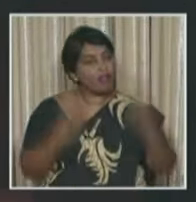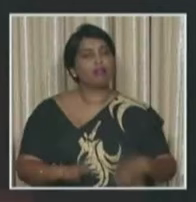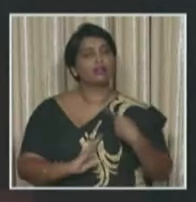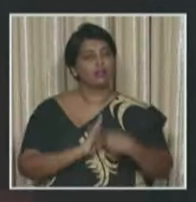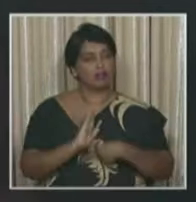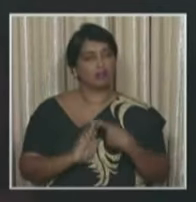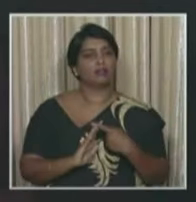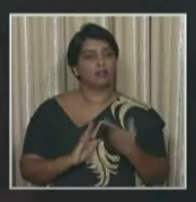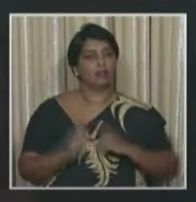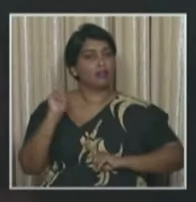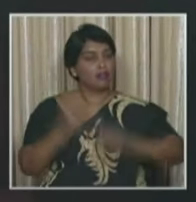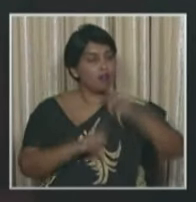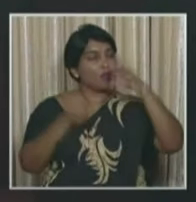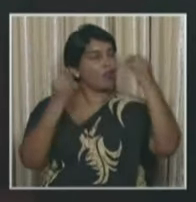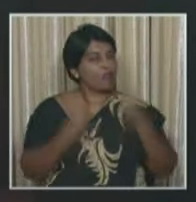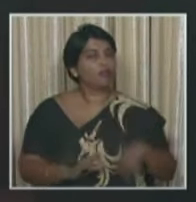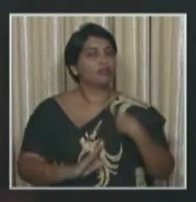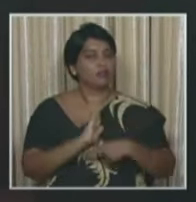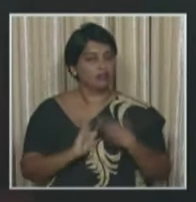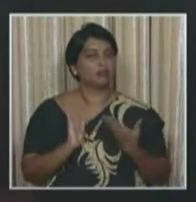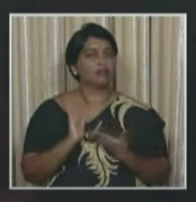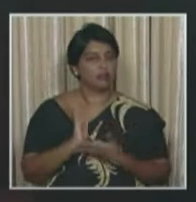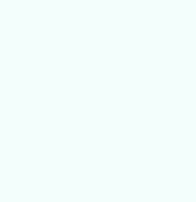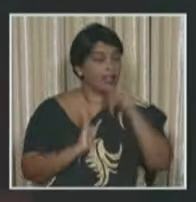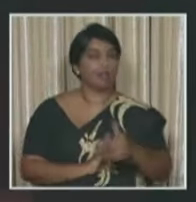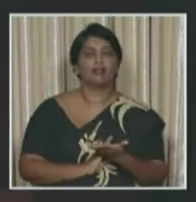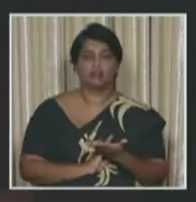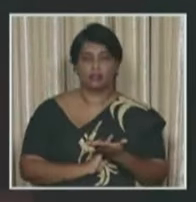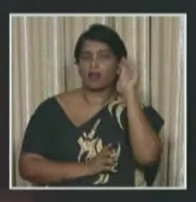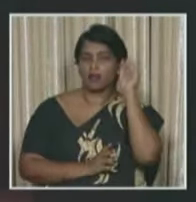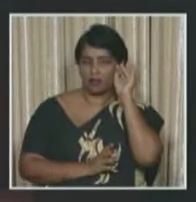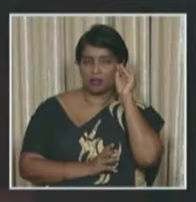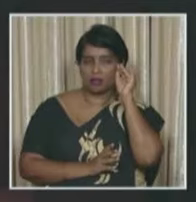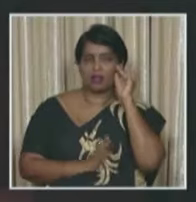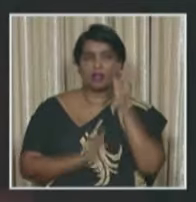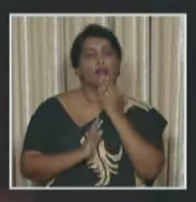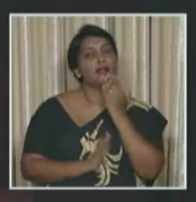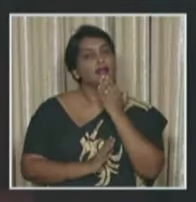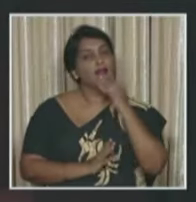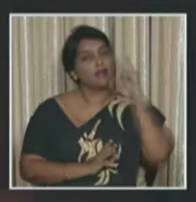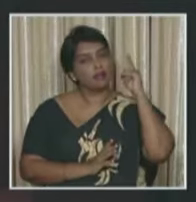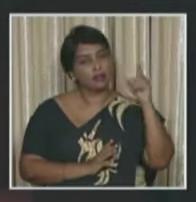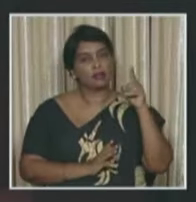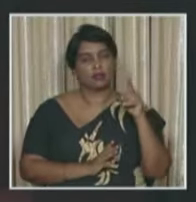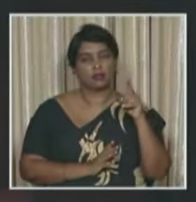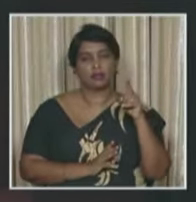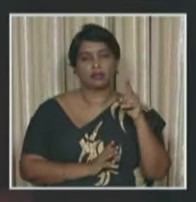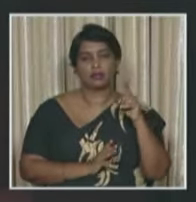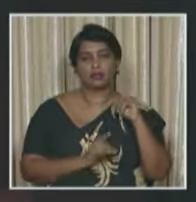තියෙන්නේ. මේ රොකට් එකෙන් බංකොලොත් වෙච්ච රට. ඒක ඇත්ත කතාව. ඒක ඔක්කොම ඉතිහාසෙ. ඇමරිකාවේ තියෙනවා 6th fleet